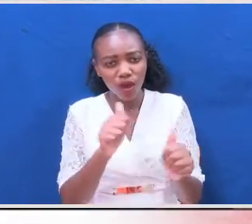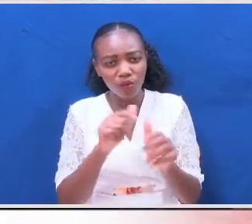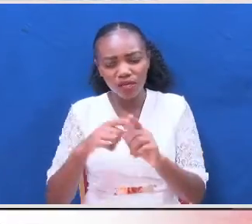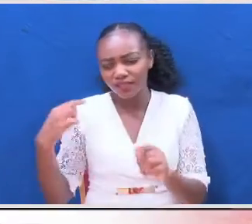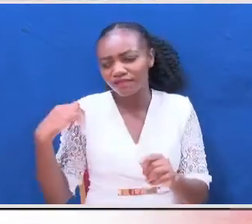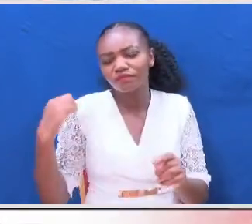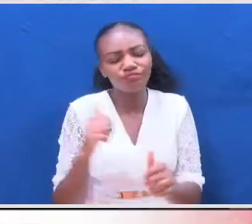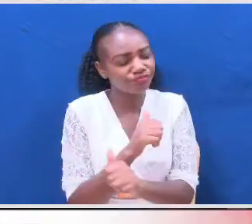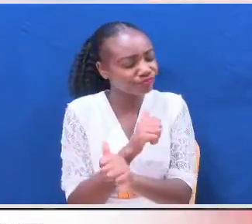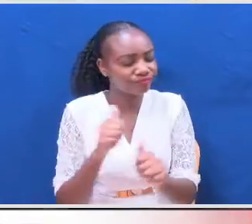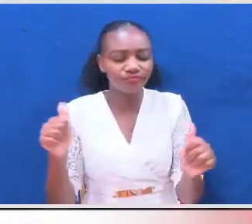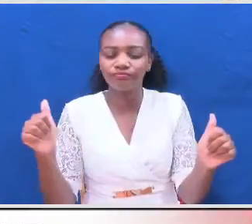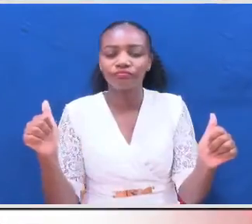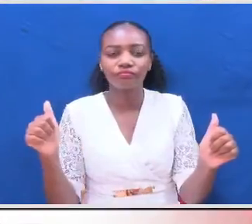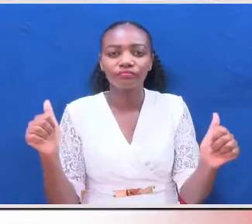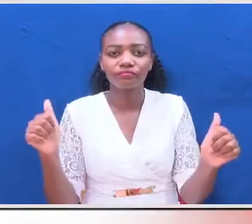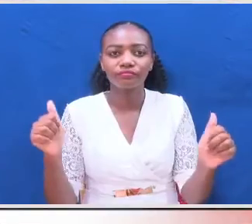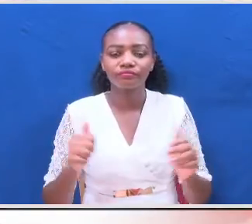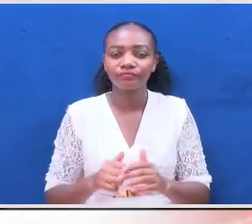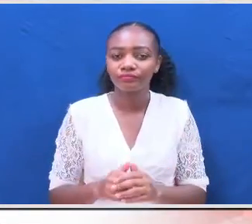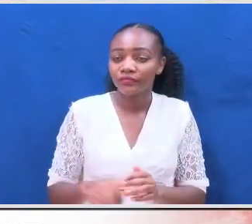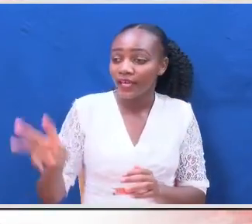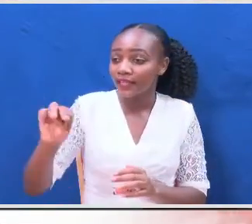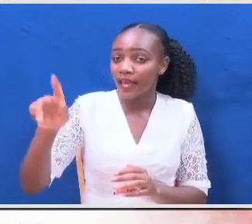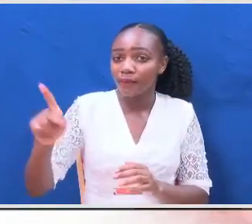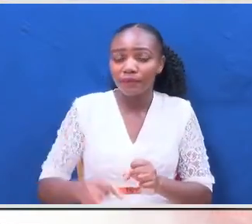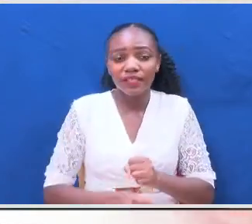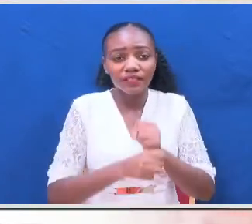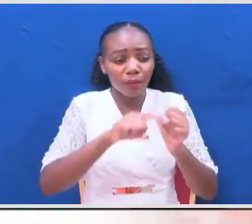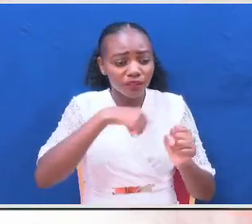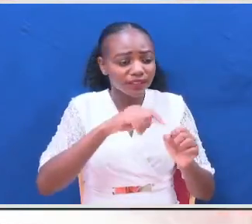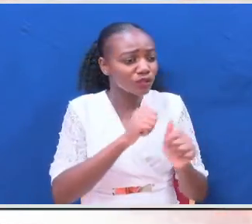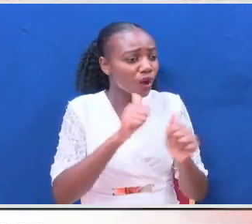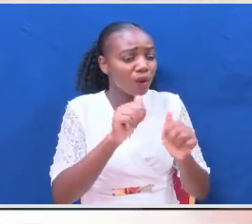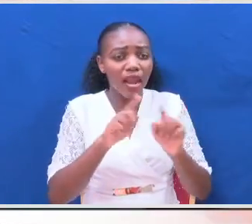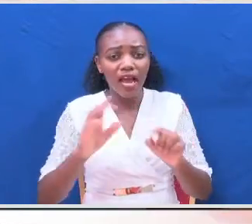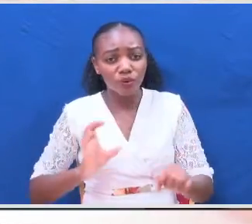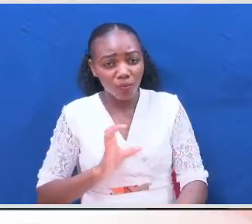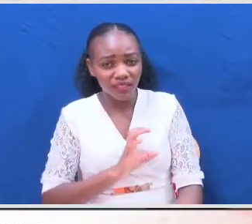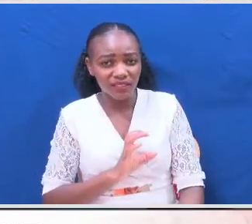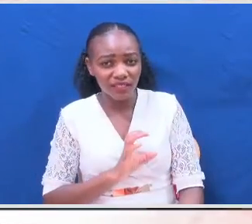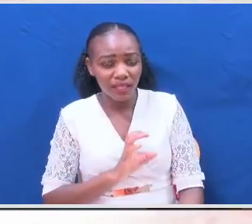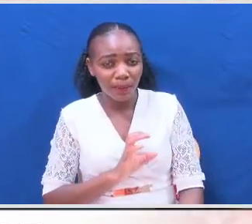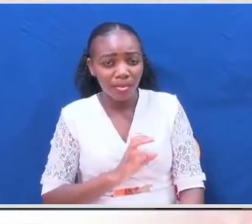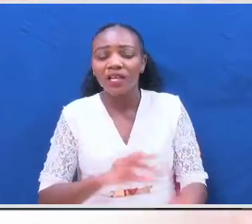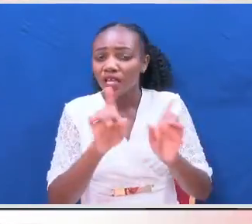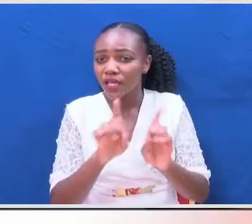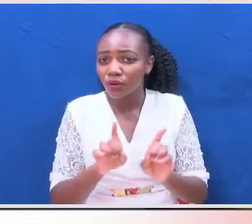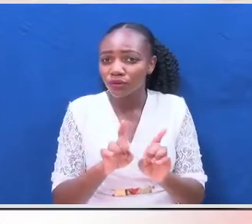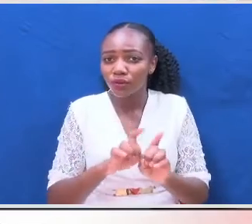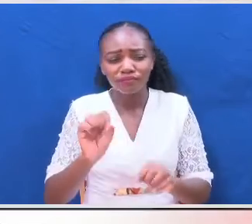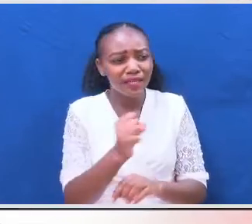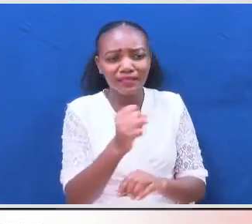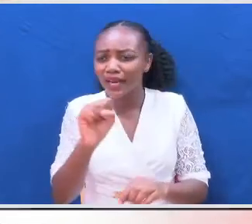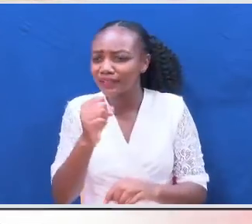kujitolea na ustadi mkubwa. Alitushikilia kama komiti vizuri, na hata ile nyumba hakukua ati yeye ni tangatanga